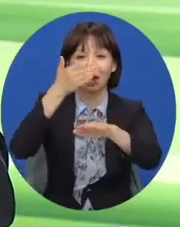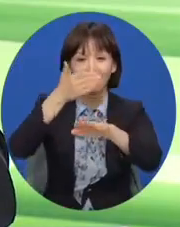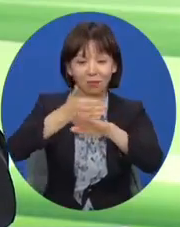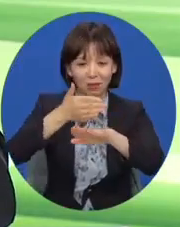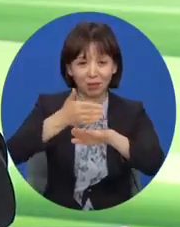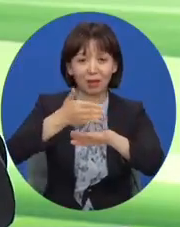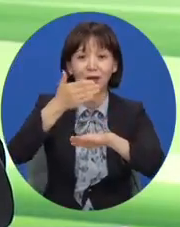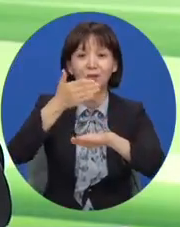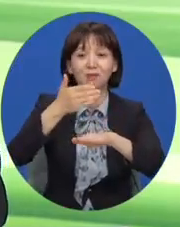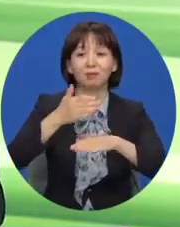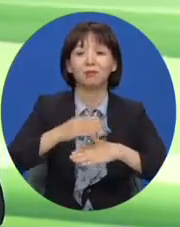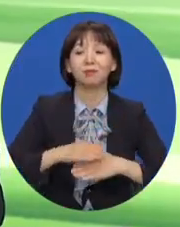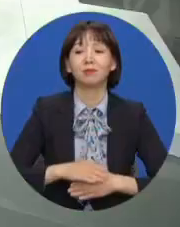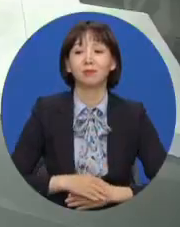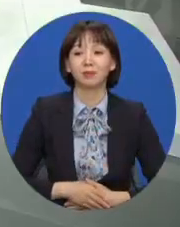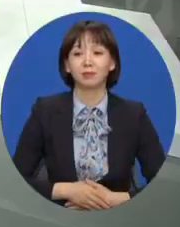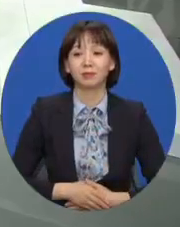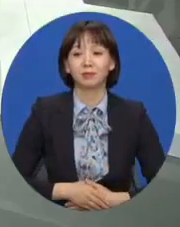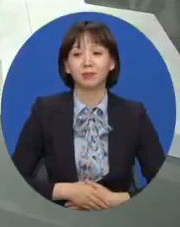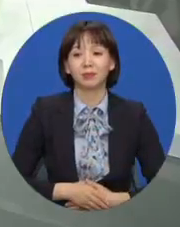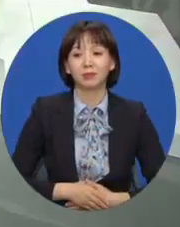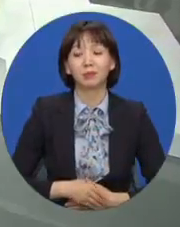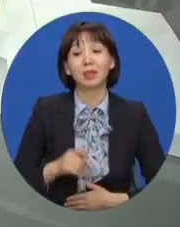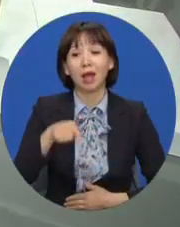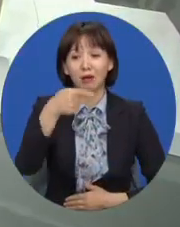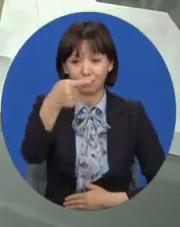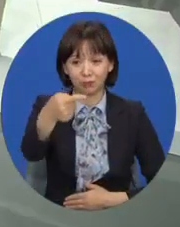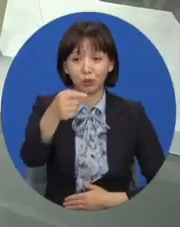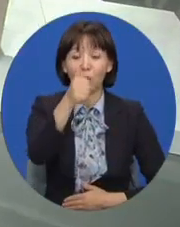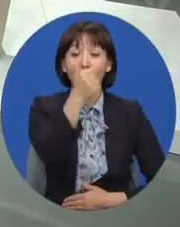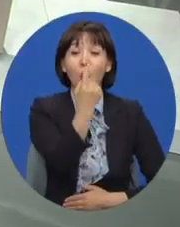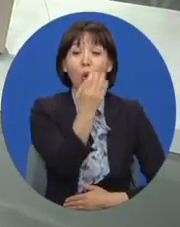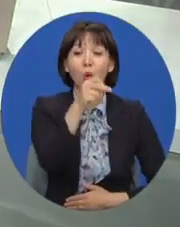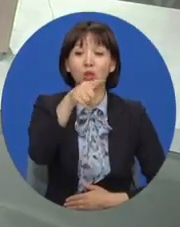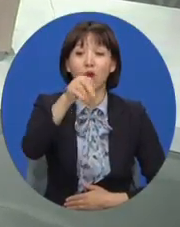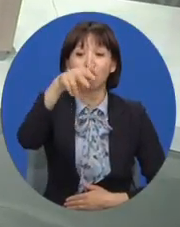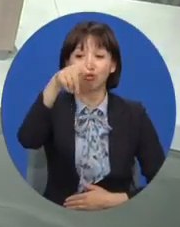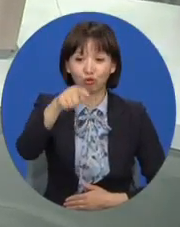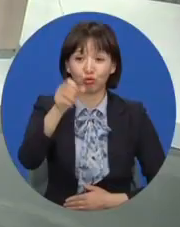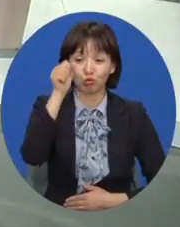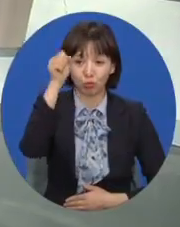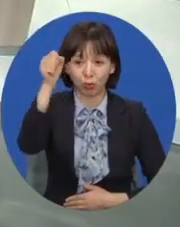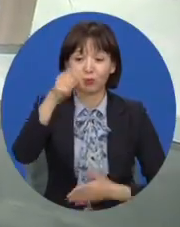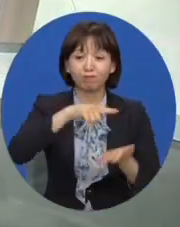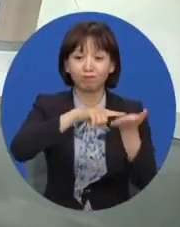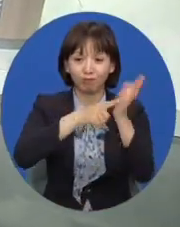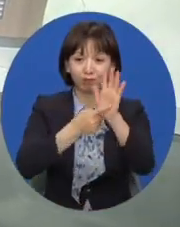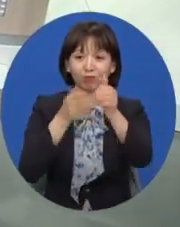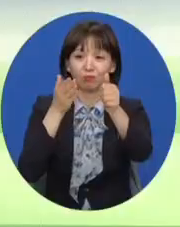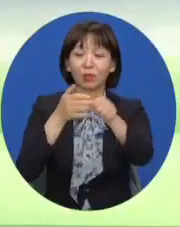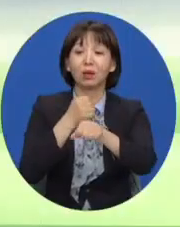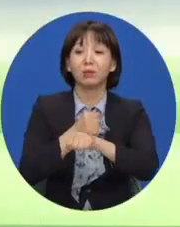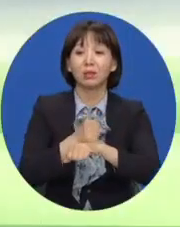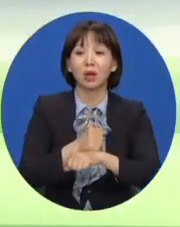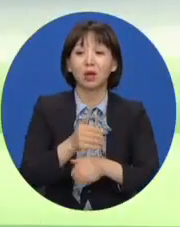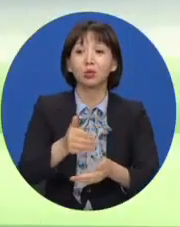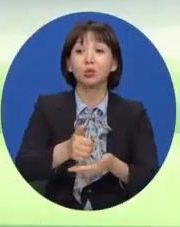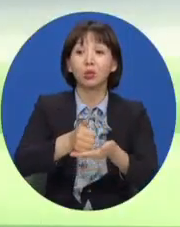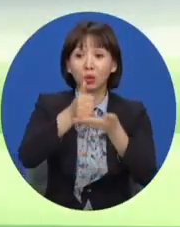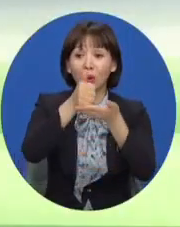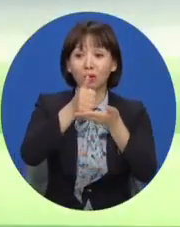감사합니다. 네, 이어서 홍성주 후보께서 출마의 변을 밝혀주시겠습니다.